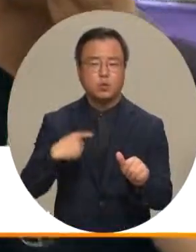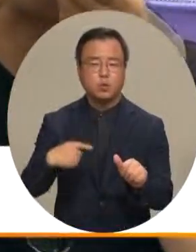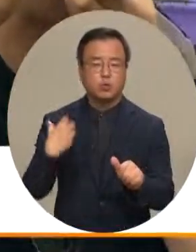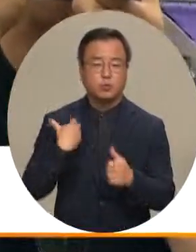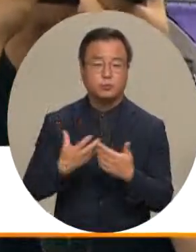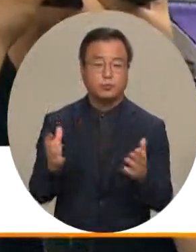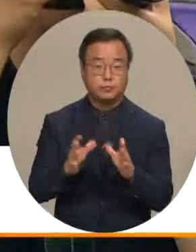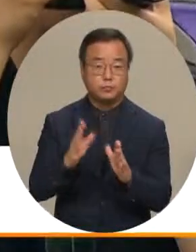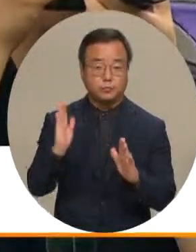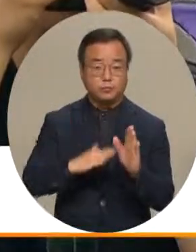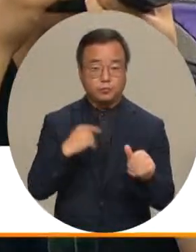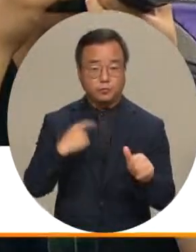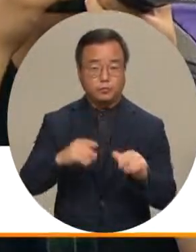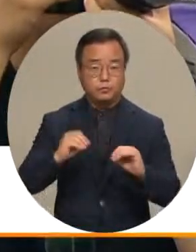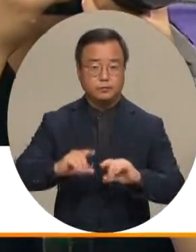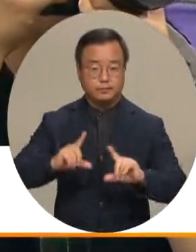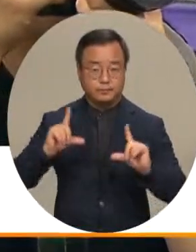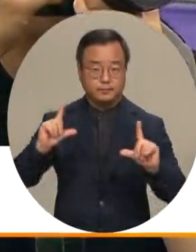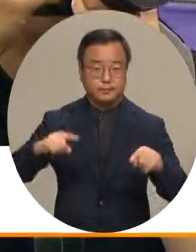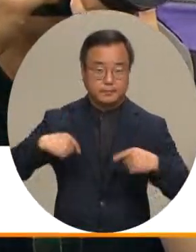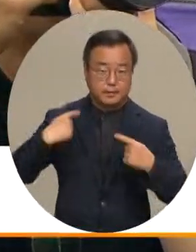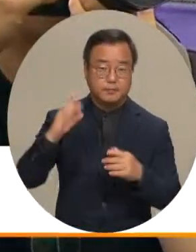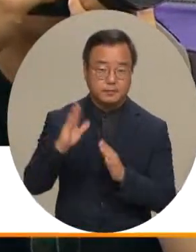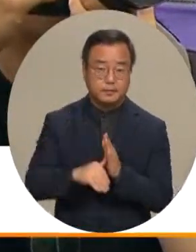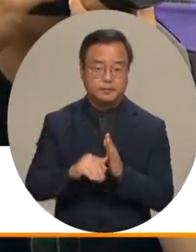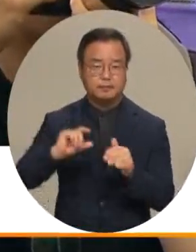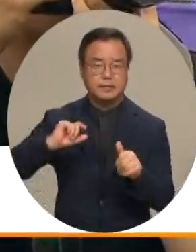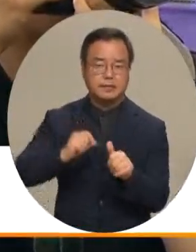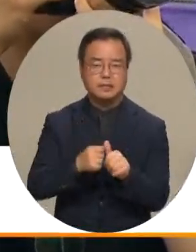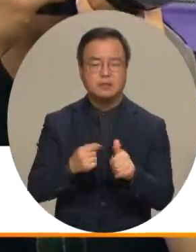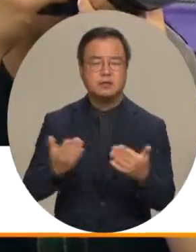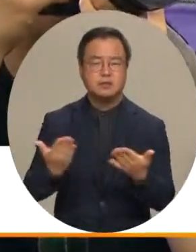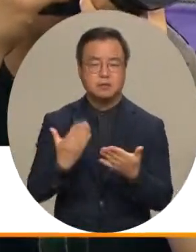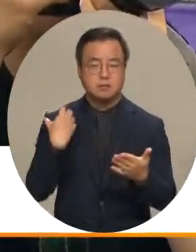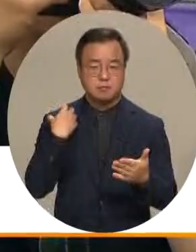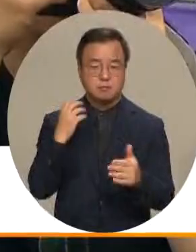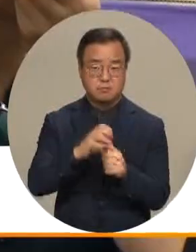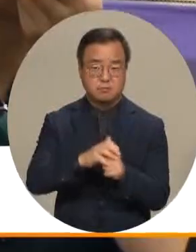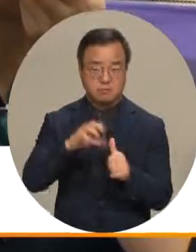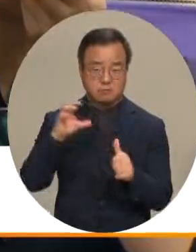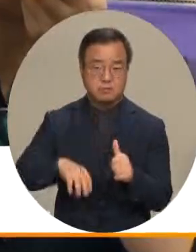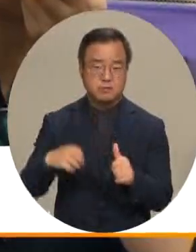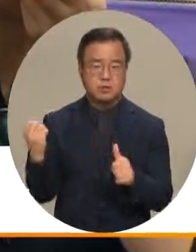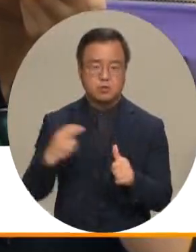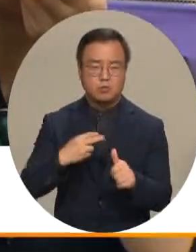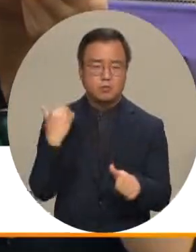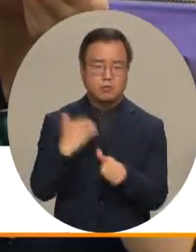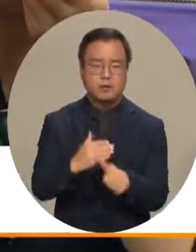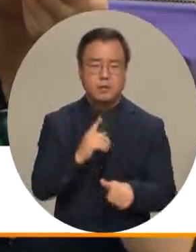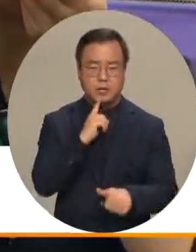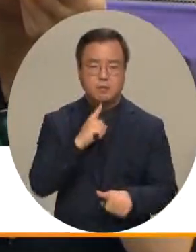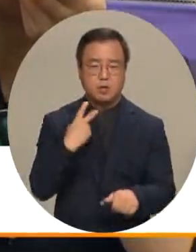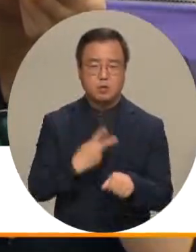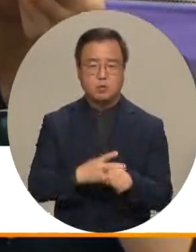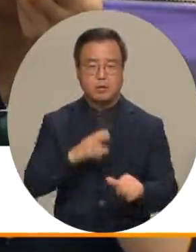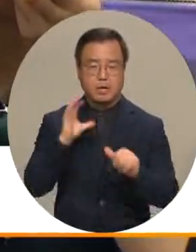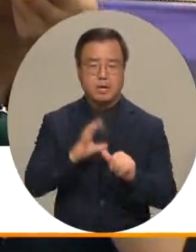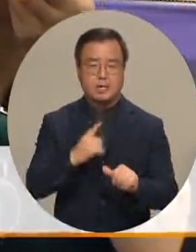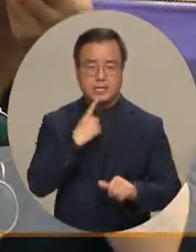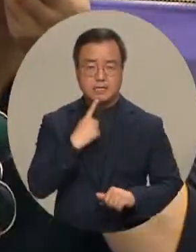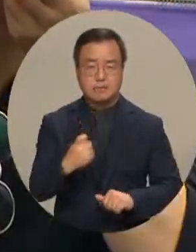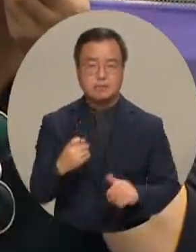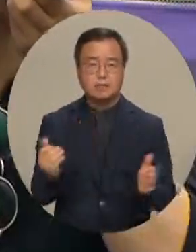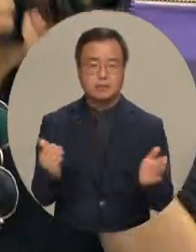교육부는 공교육 멈춤의 날에 참여하면 징계, 해임, 파면한다며 교사들을 압박하고